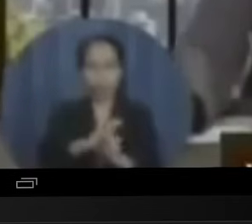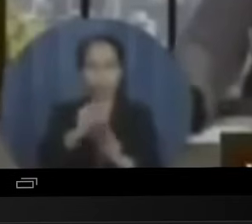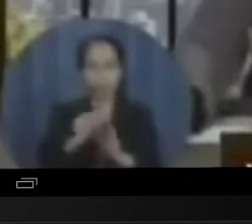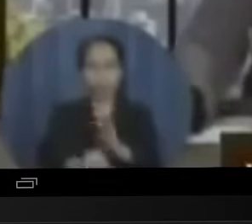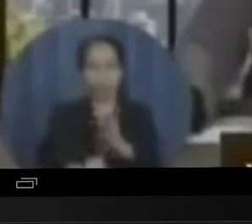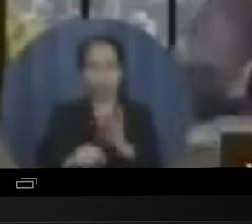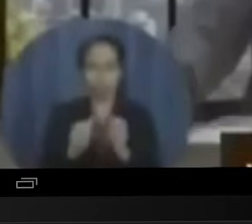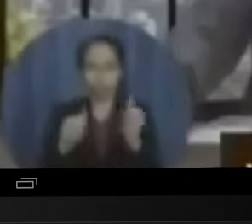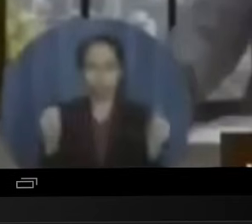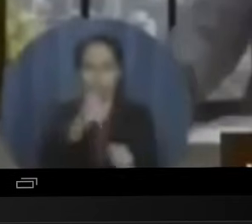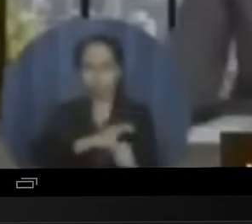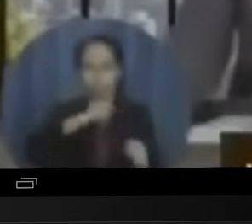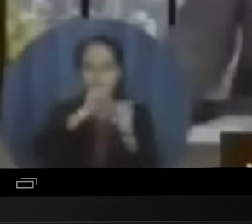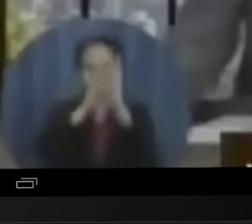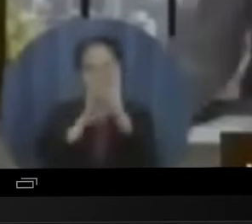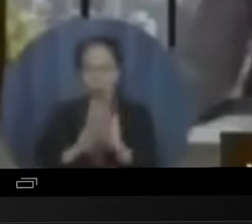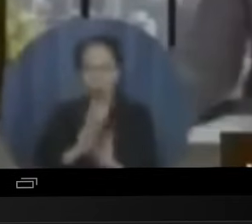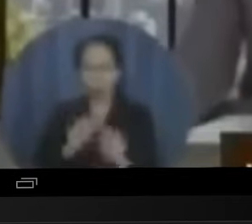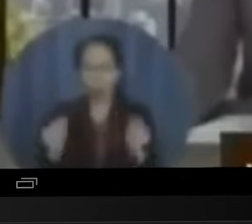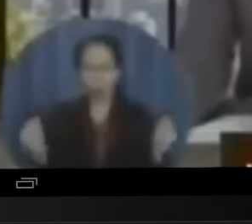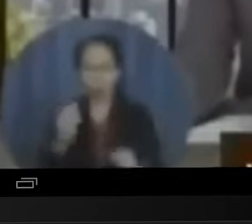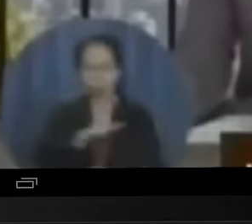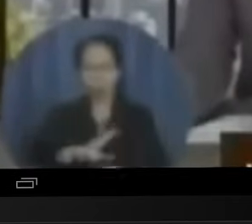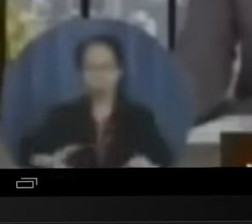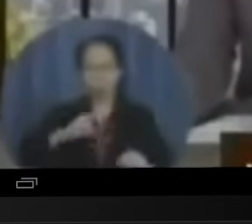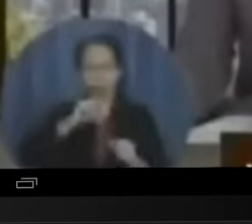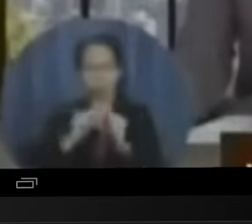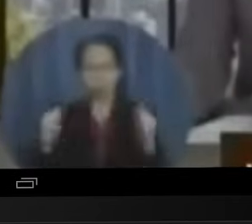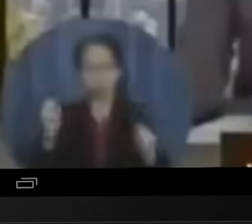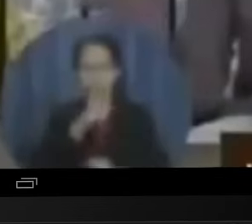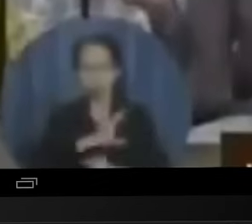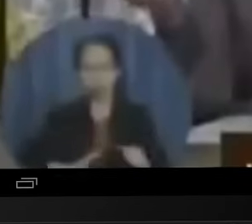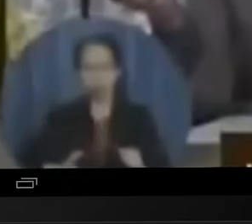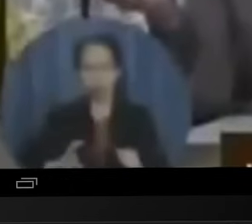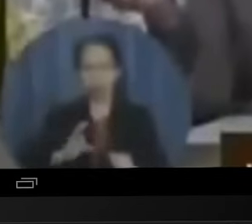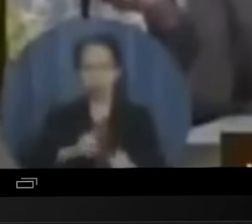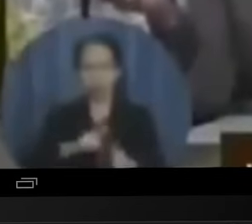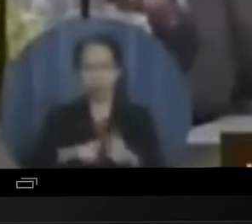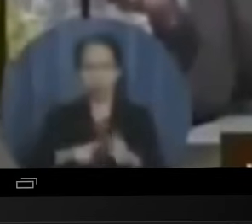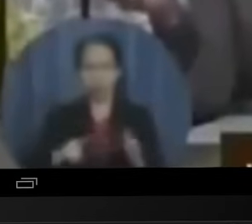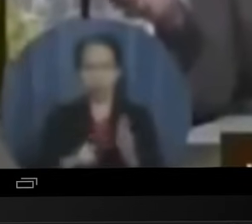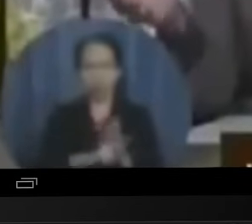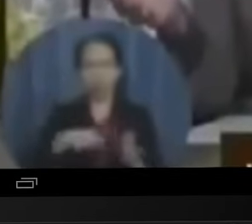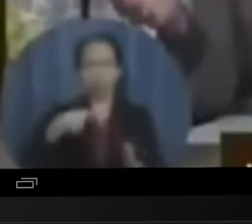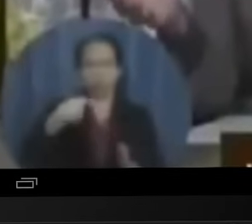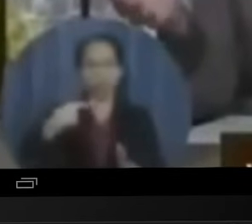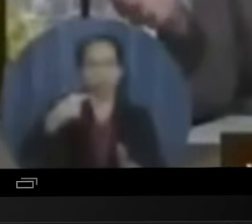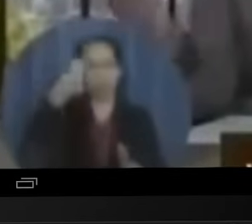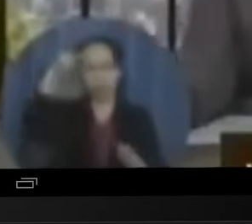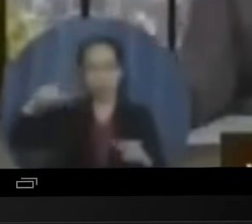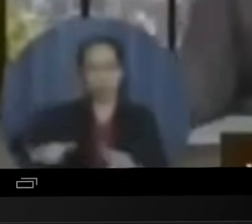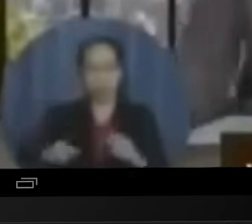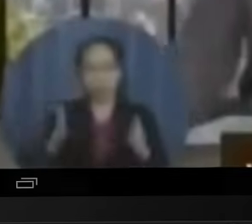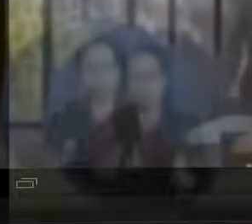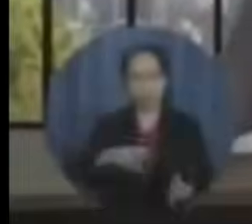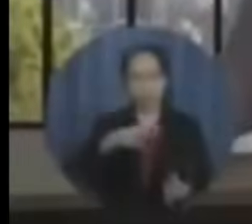Pero kung hindi ka sasamba ron, hindi ka antikristo. At yung salimbawa, sinasabi mo, makasalanan ka ba kung